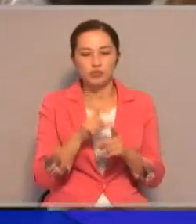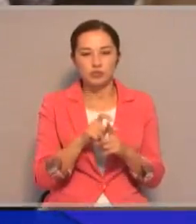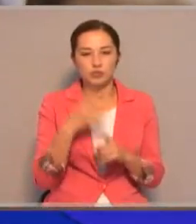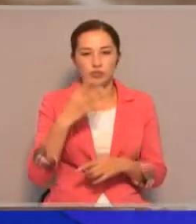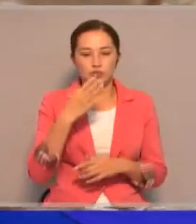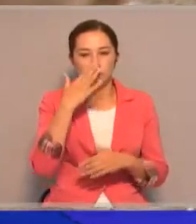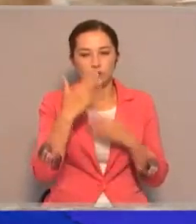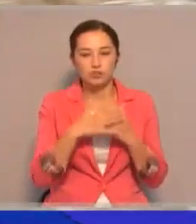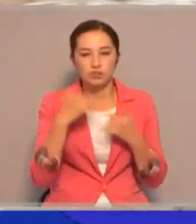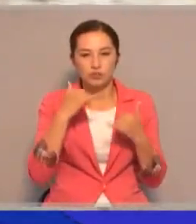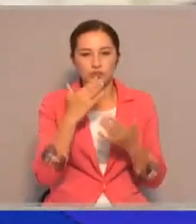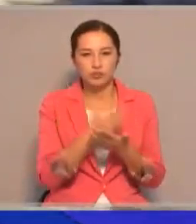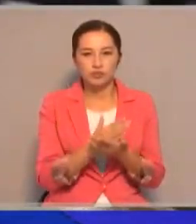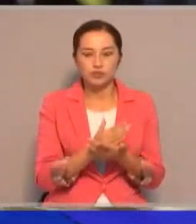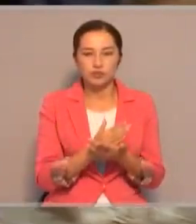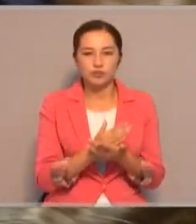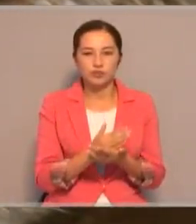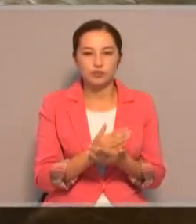40-қа жуық бұзау байланып тұр.